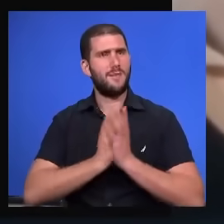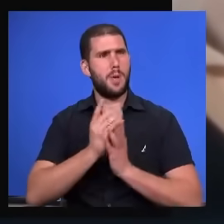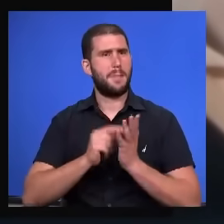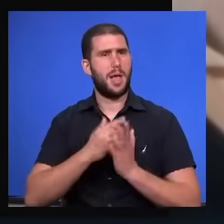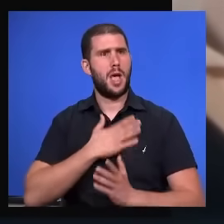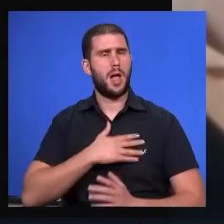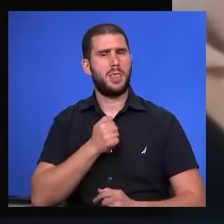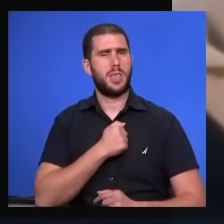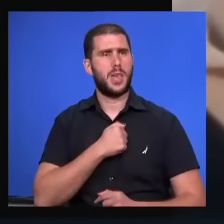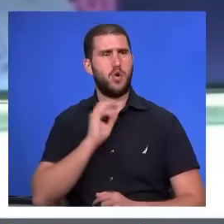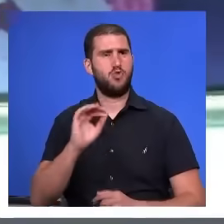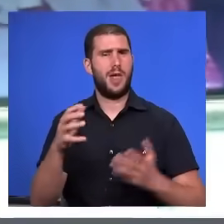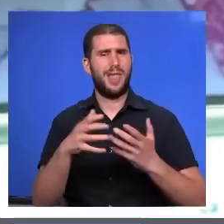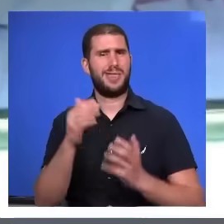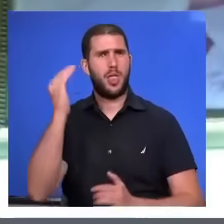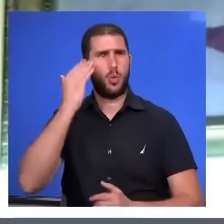הדתי המרכזי של העדה הדרוזית.